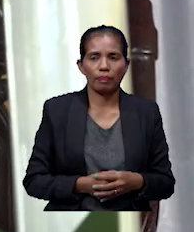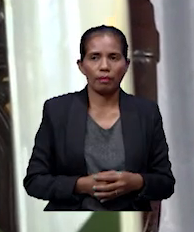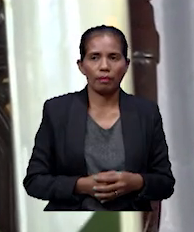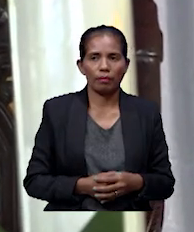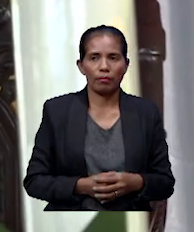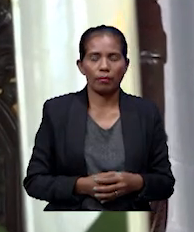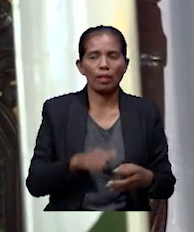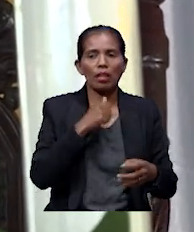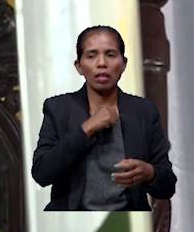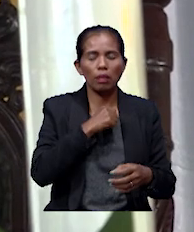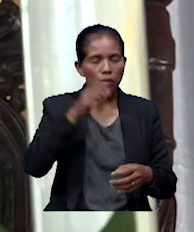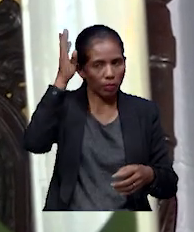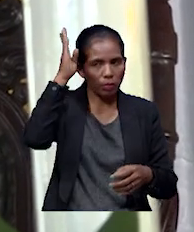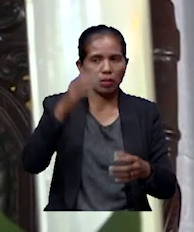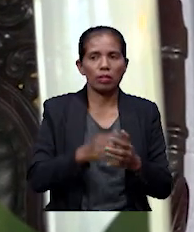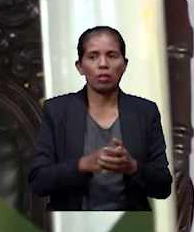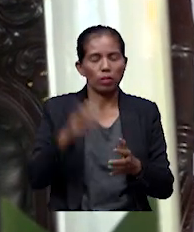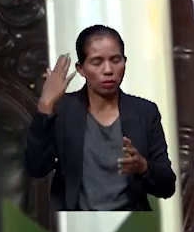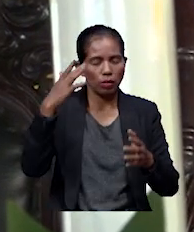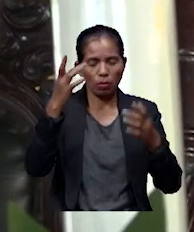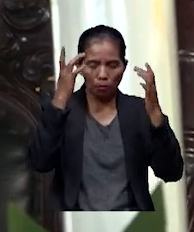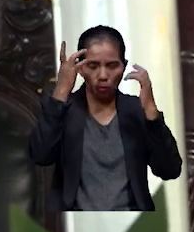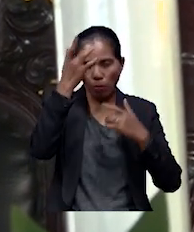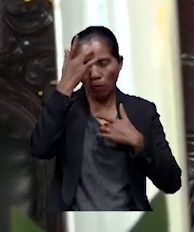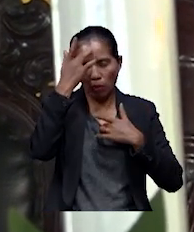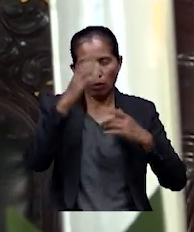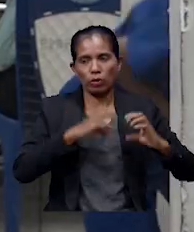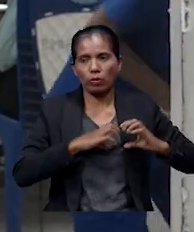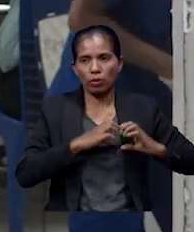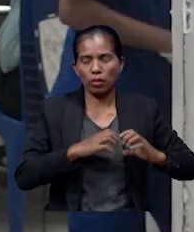Dong Norberto Amaral durante ne sofreu na moras fuan no sempre